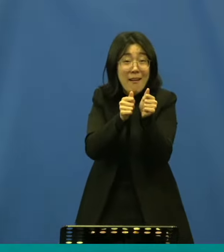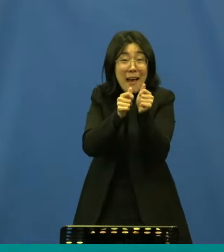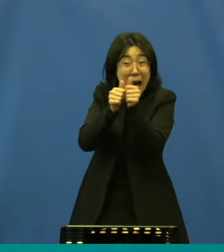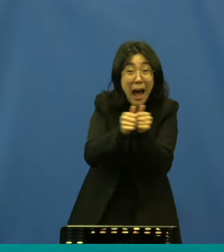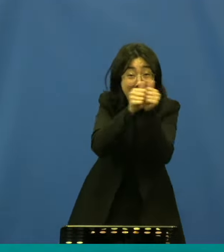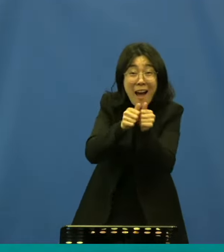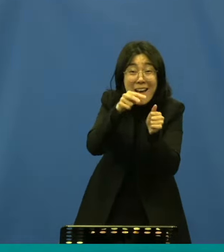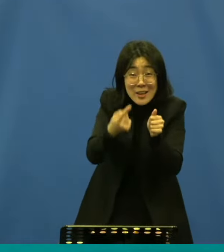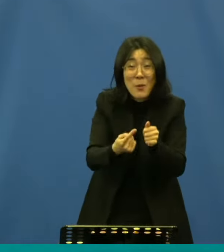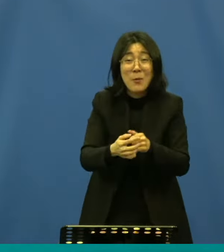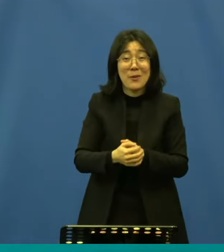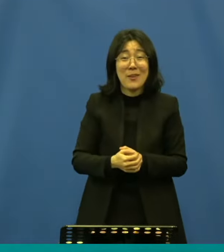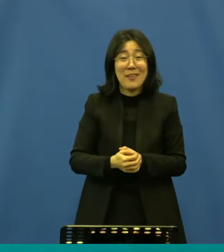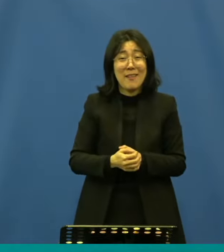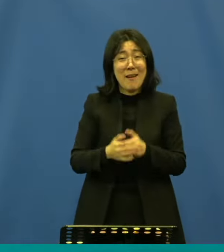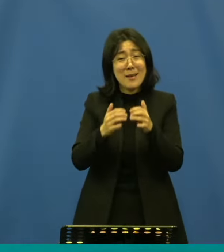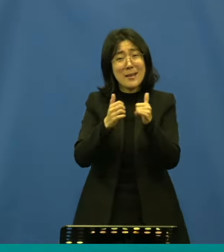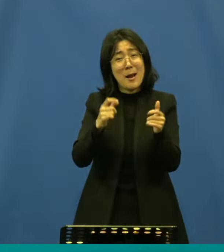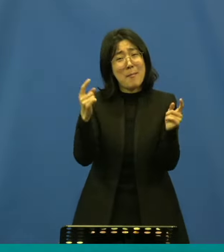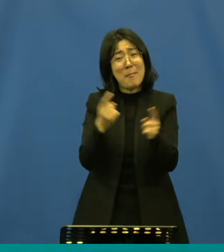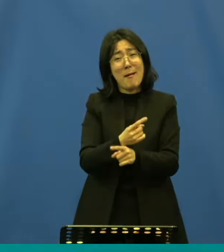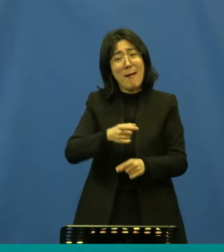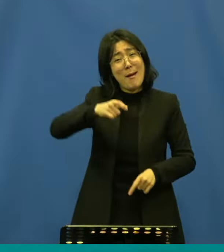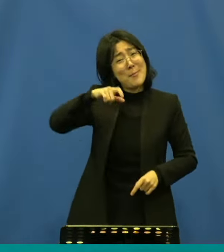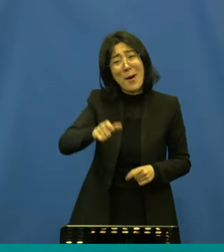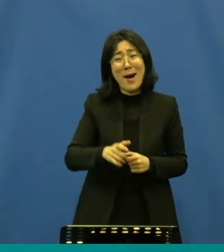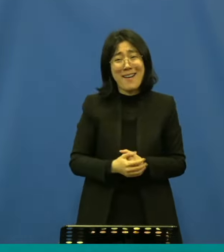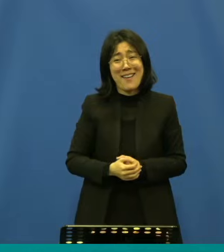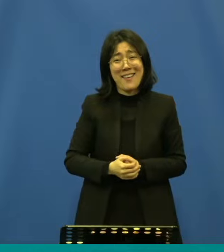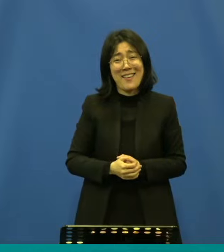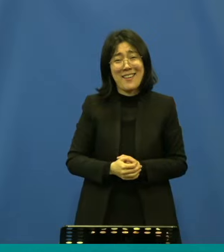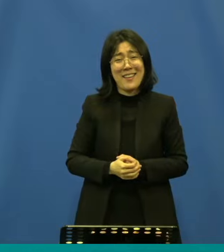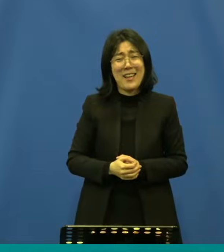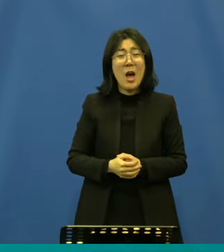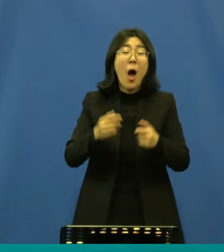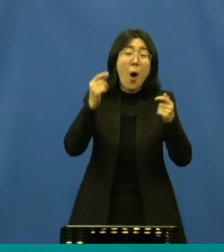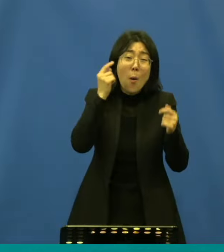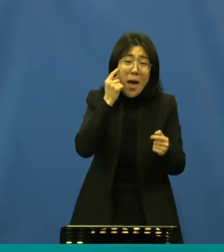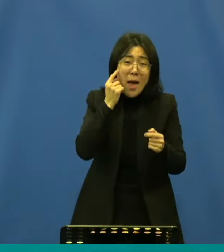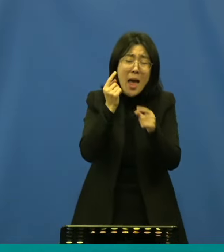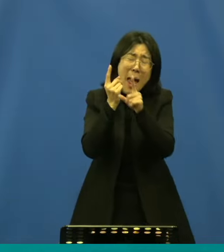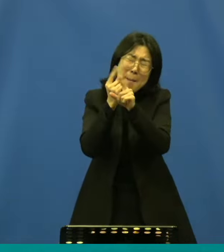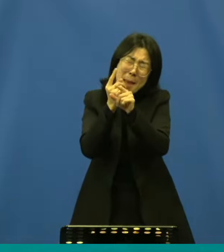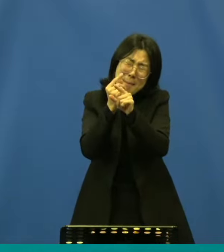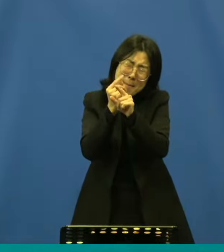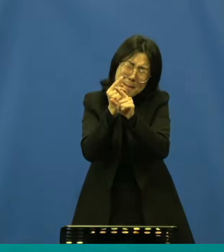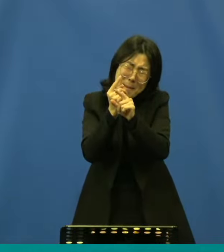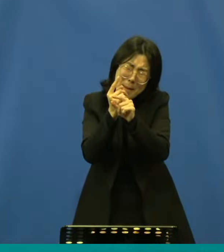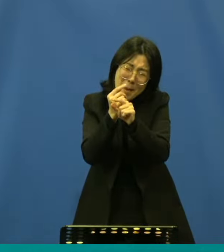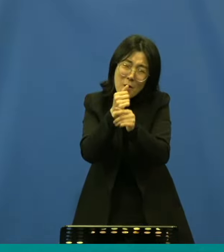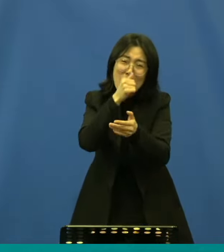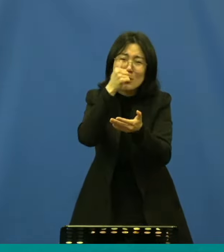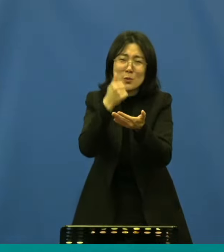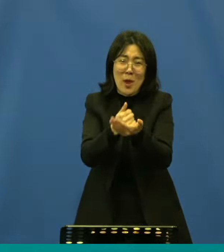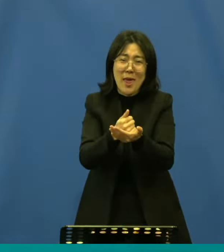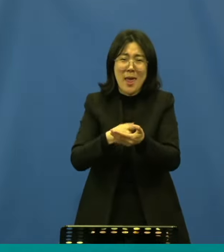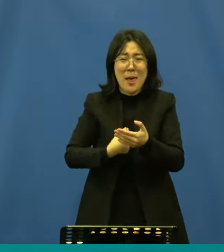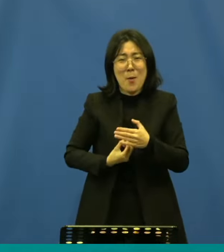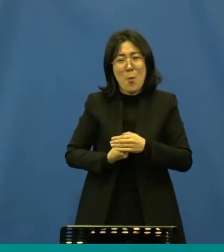우리가 은혜를 받고 영적으로 무장하며 살아야 합니다. 죄와 싸워 이겨야 하고 일상의 작은 승리를 맛보아야 합니다. 그런